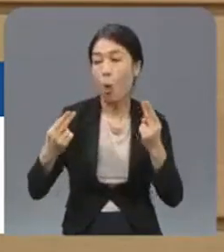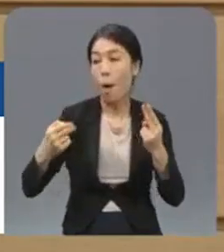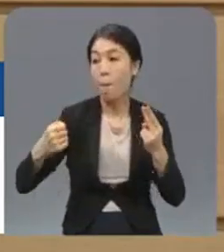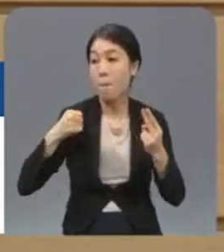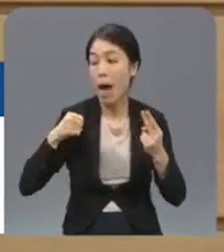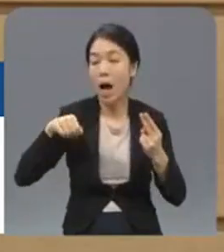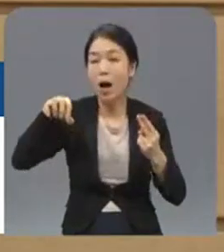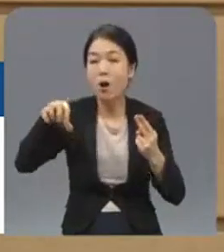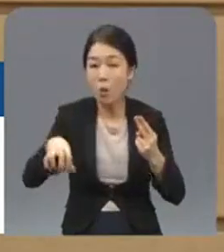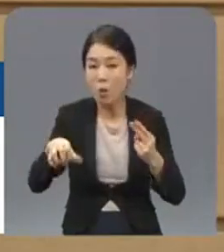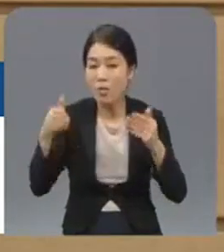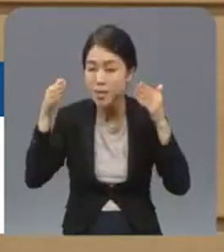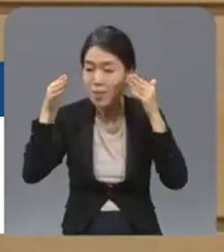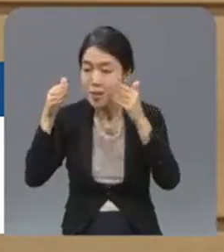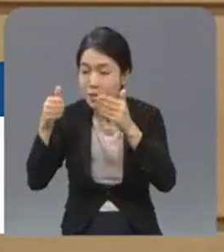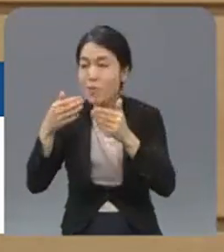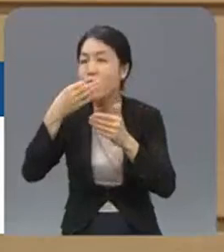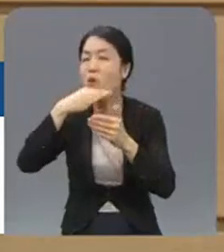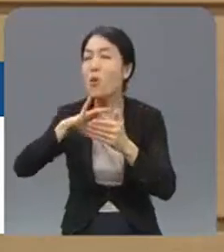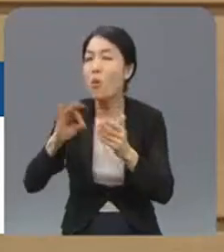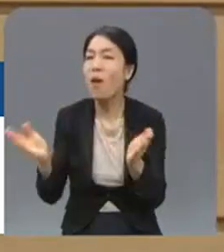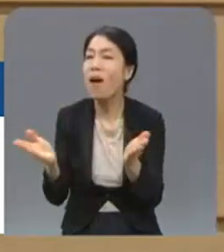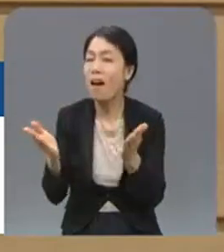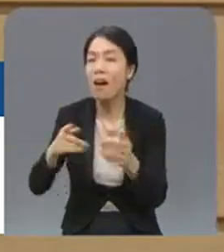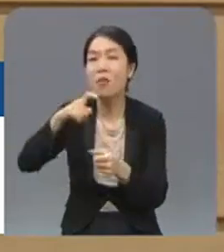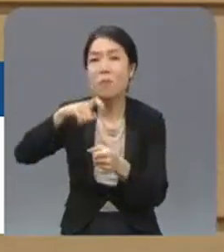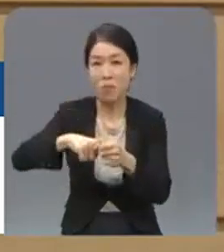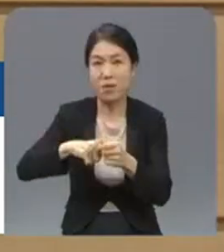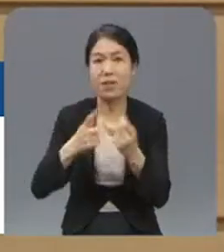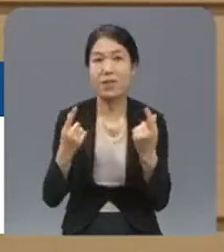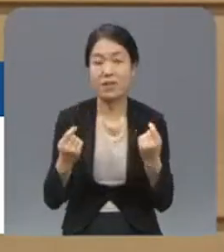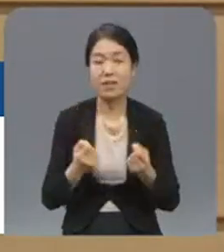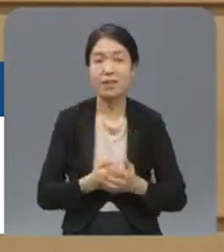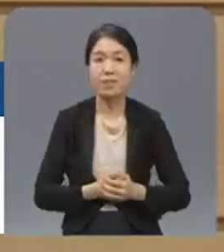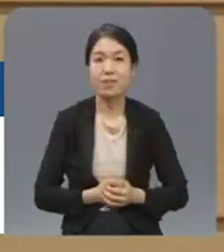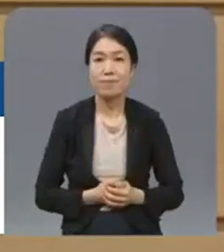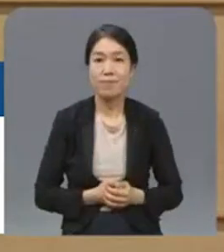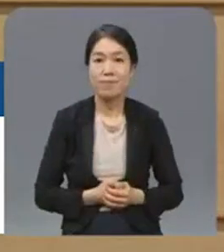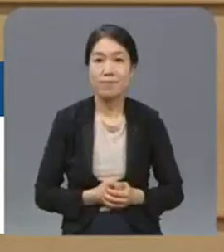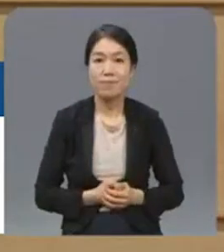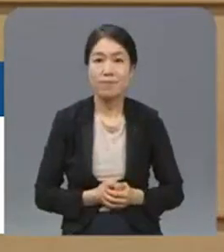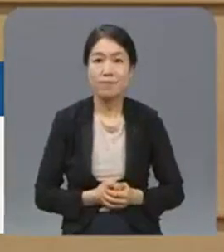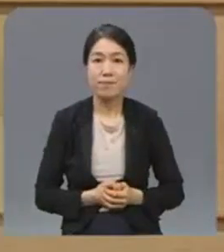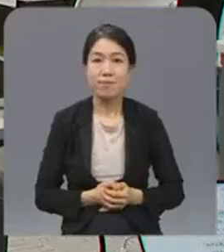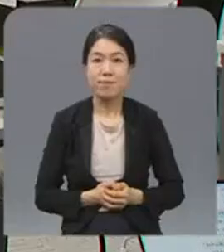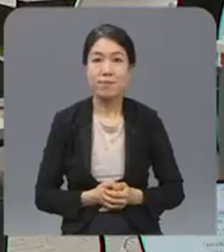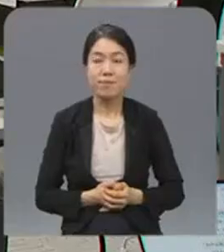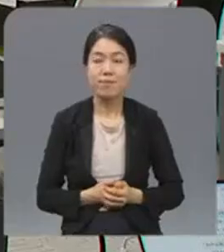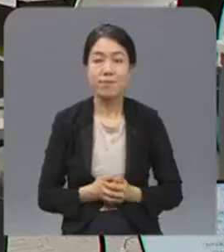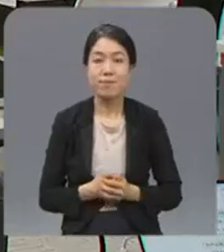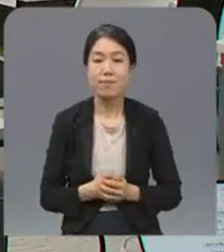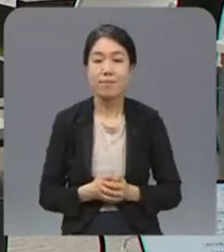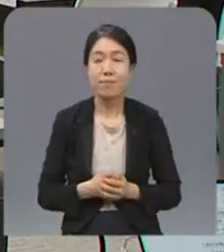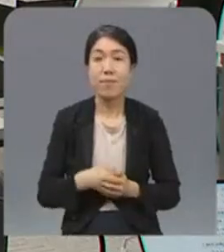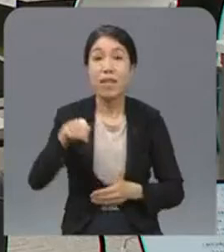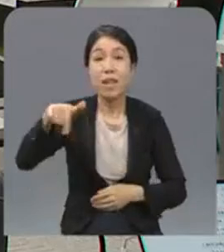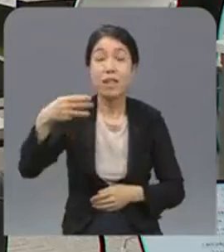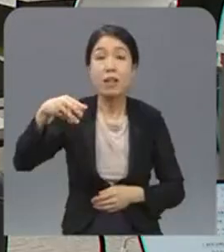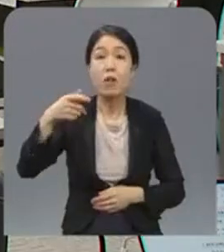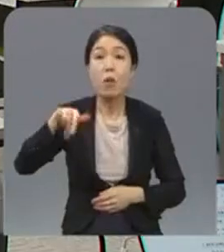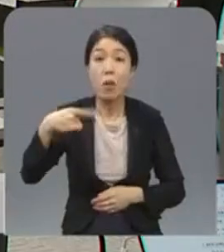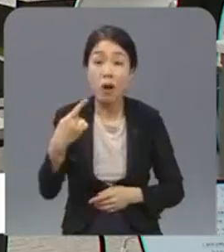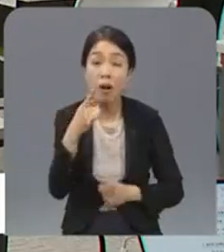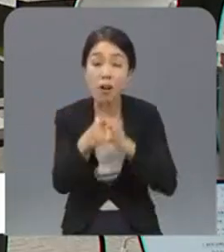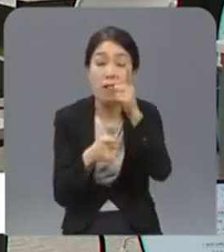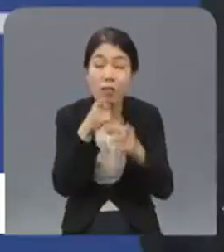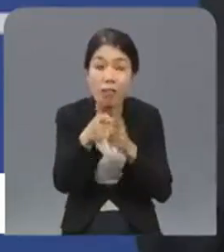우위가 있는 쪽에 집중해서 또 시너지 효과를 내자는 것이 이제 취지입니다. 글로컬 대학 신청서